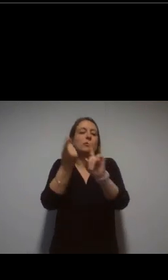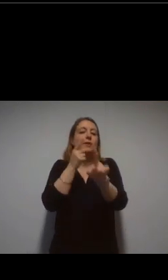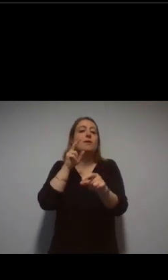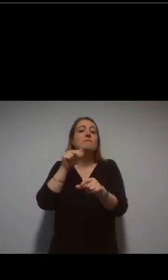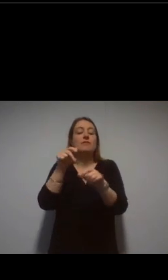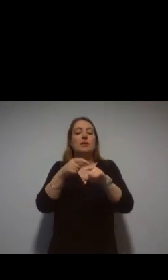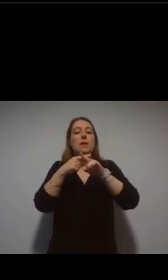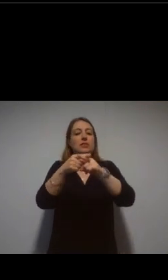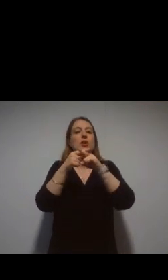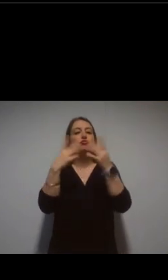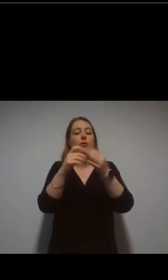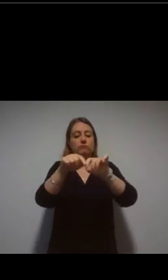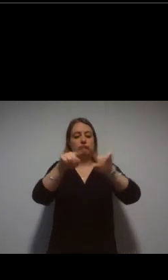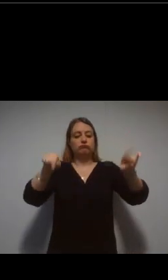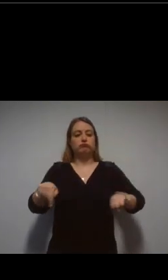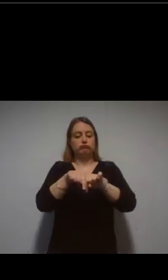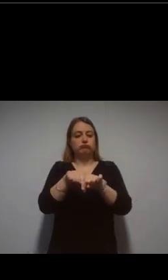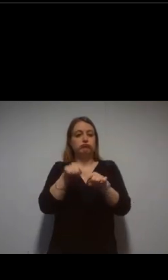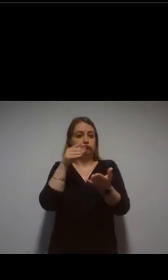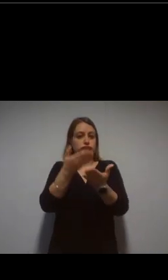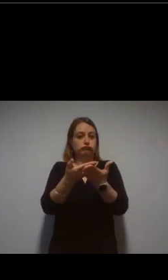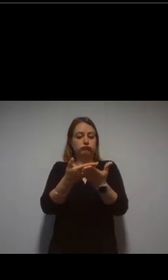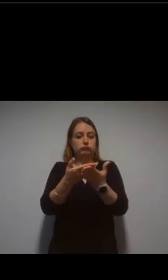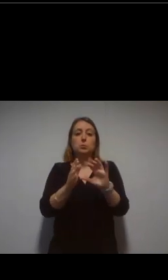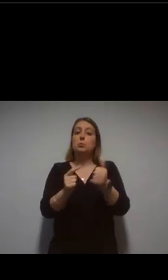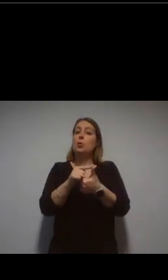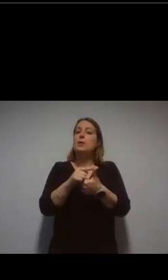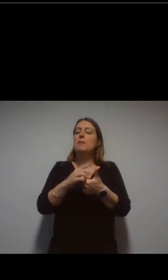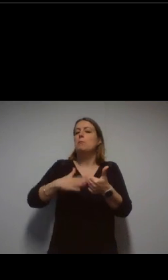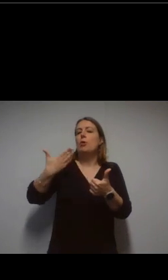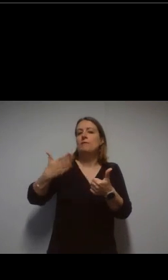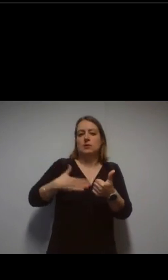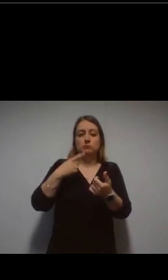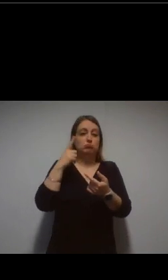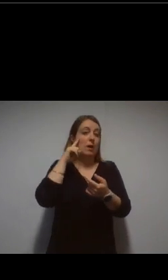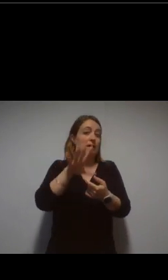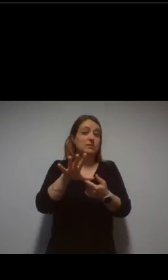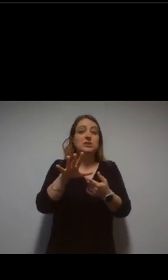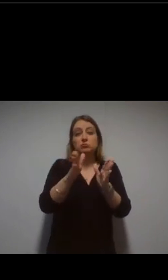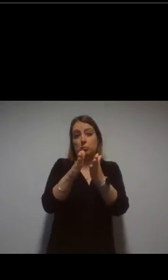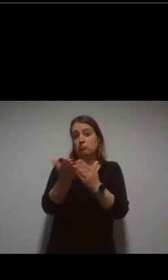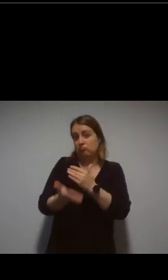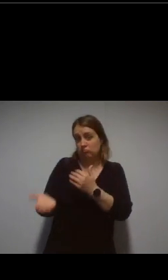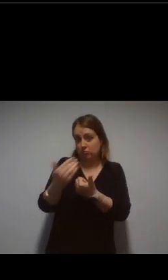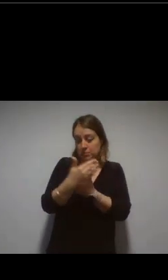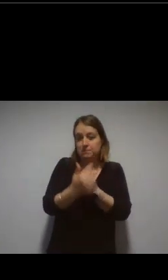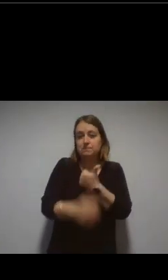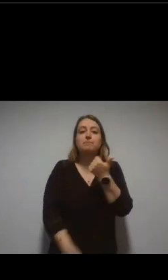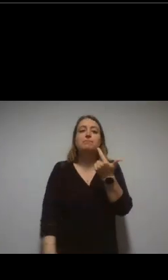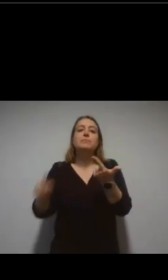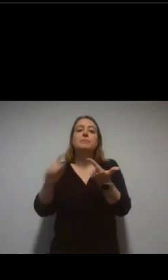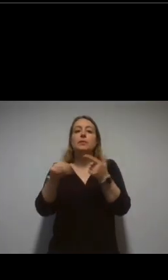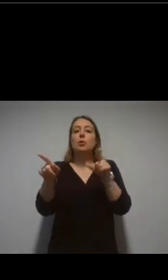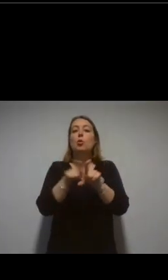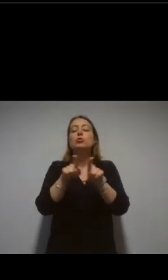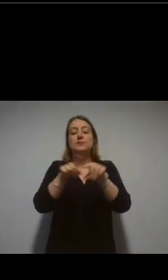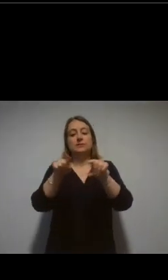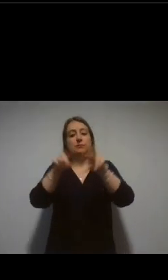formulaire qui déjà est fait pour recueillir votre avis. Premièrement, et puis aussi, il s'agira d'un formulaire